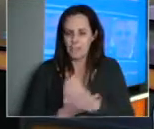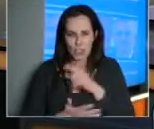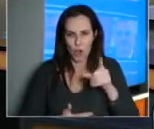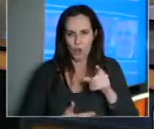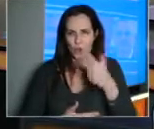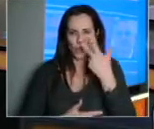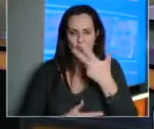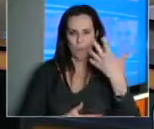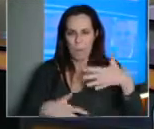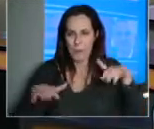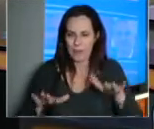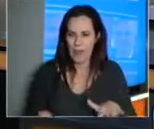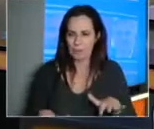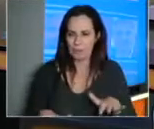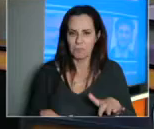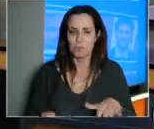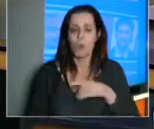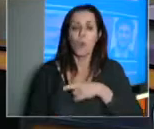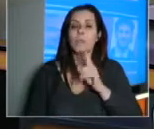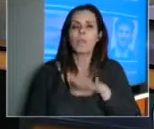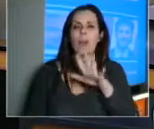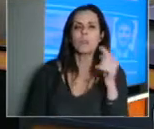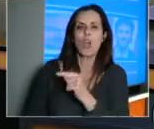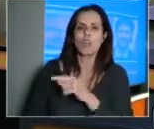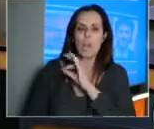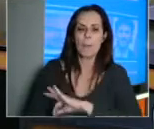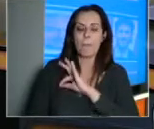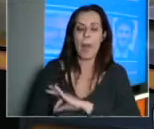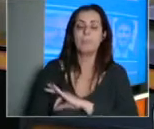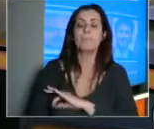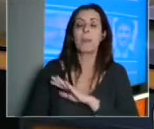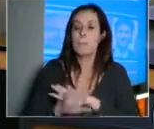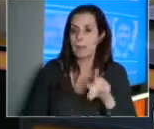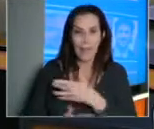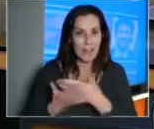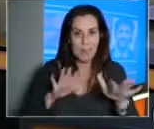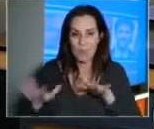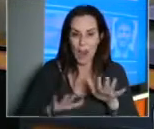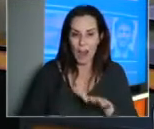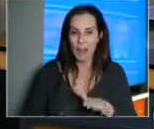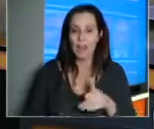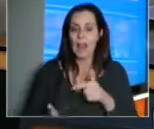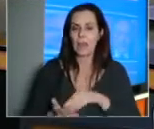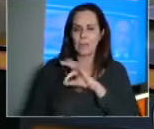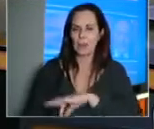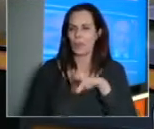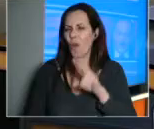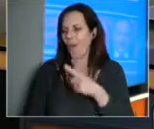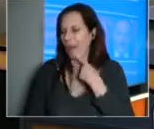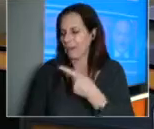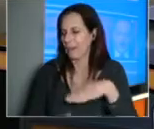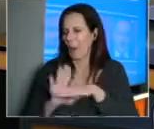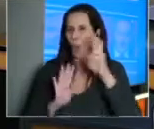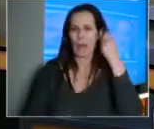הזה של 35 מנדטים, הוא צריך את 5 מנדטים של ליברמן, בלעדיו אין לו ממשלה, ולכן ליברמן יכול לדבר גם